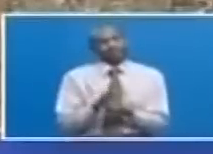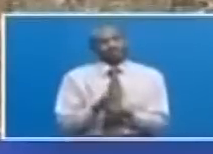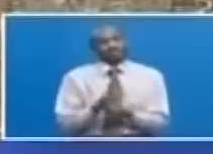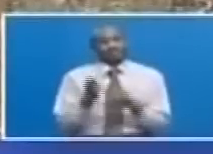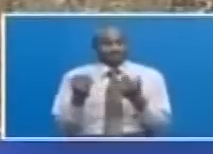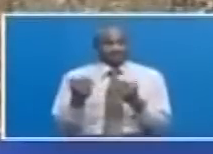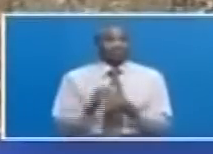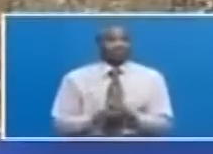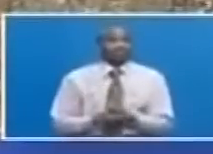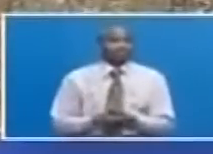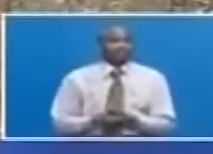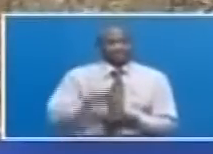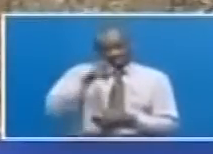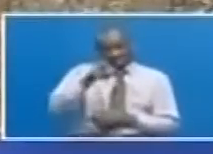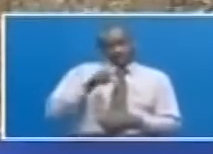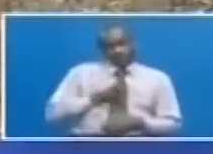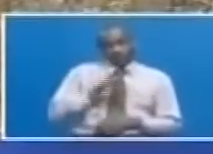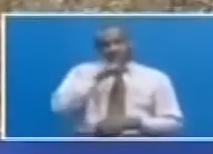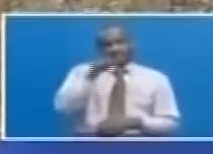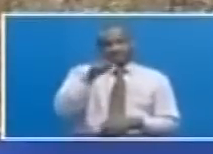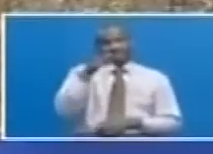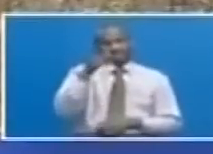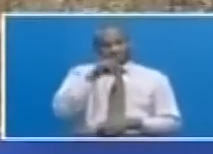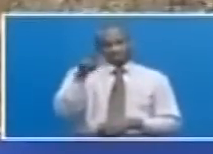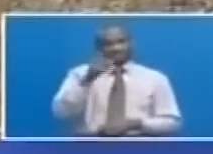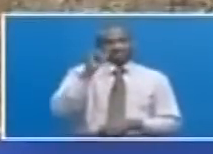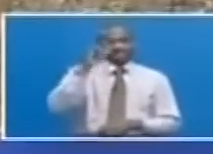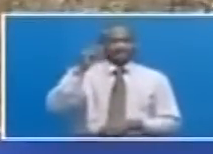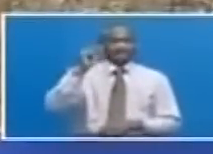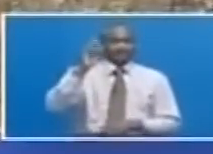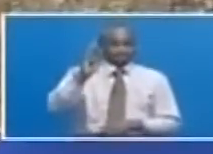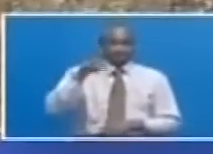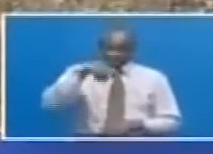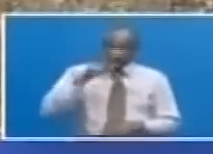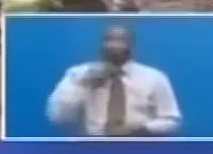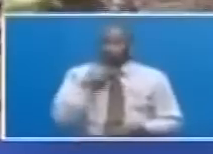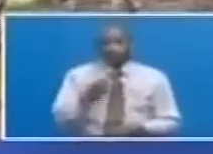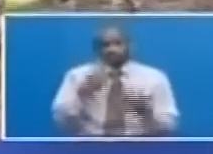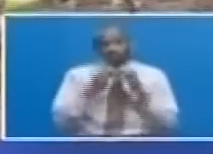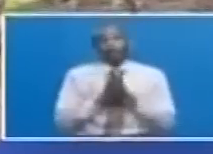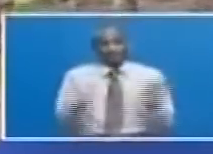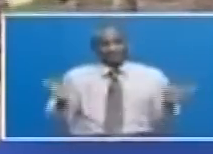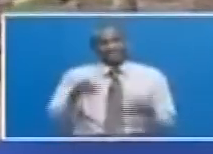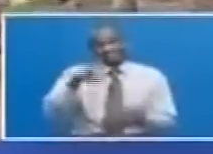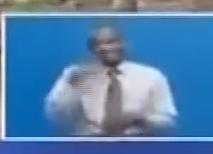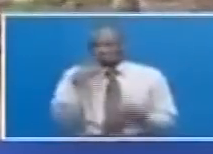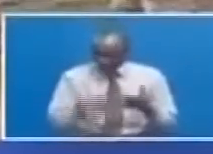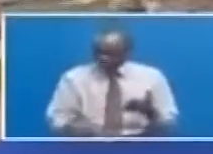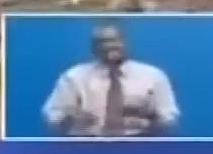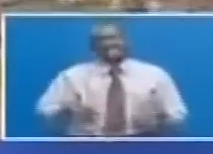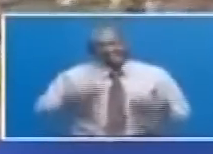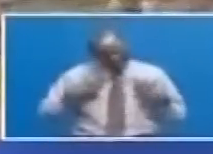Zainab ambaye hakutaka kuonekana akizungumza hadharani alisema kwa faraga kuwa uzito wa